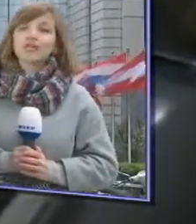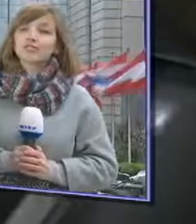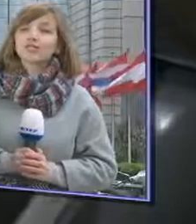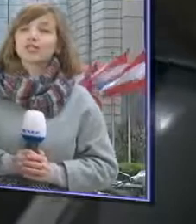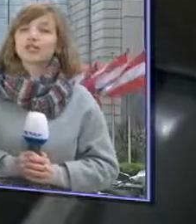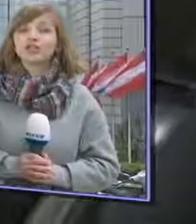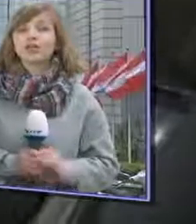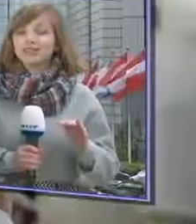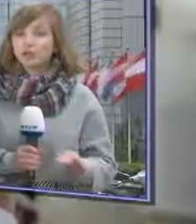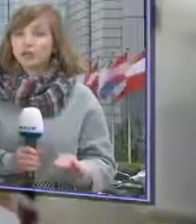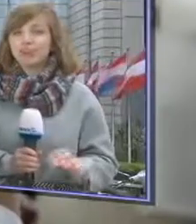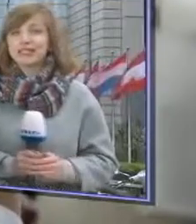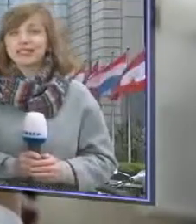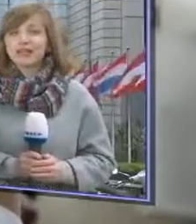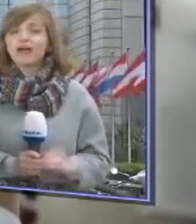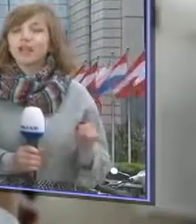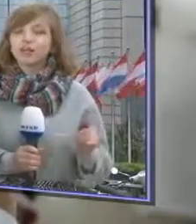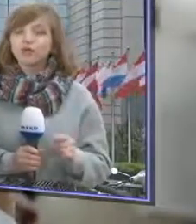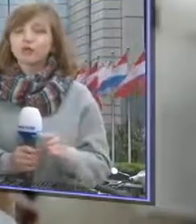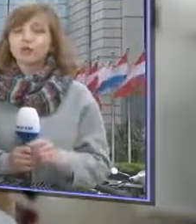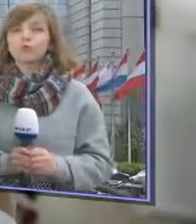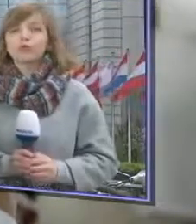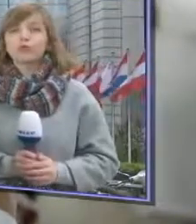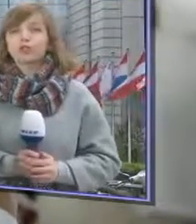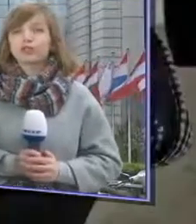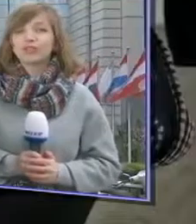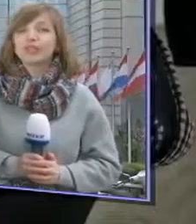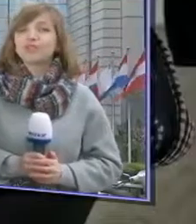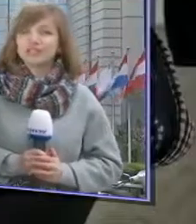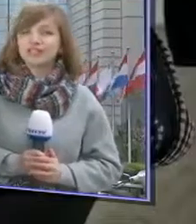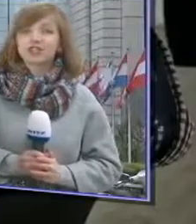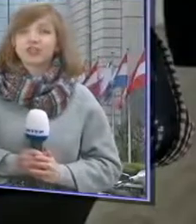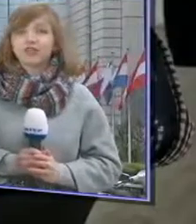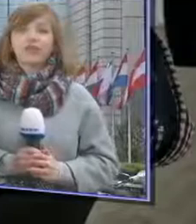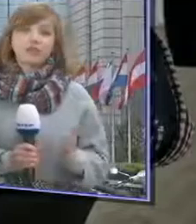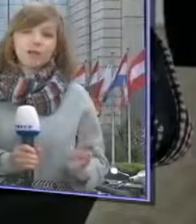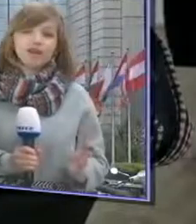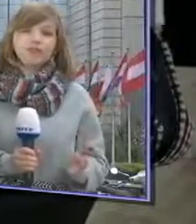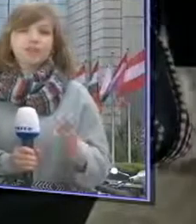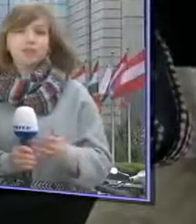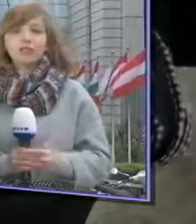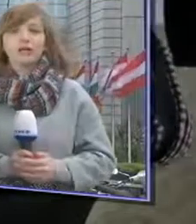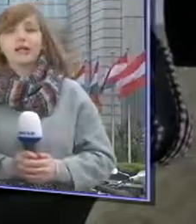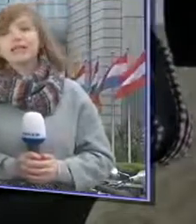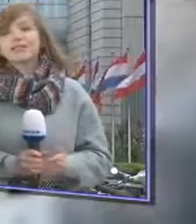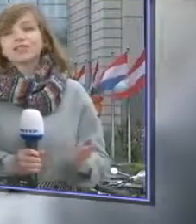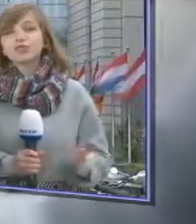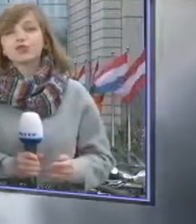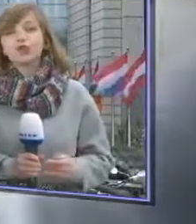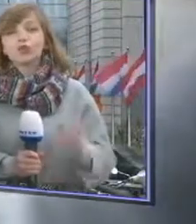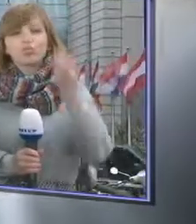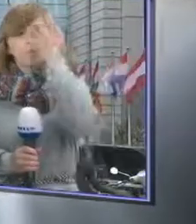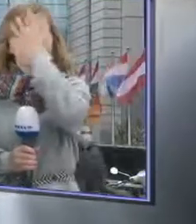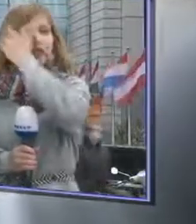вирішили заради збереження низької ціни та рівного доступу до сироватки для всіх держав – і багатих, і бідних. Та